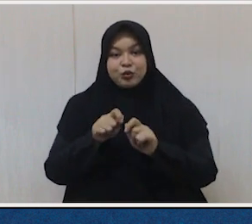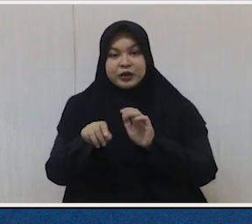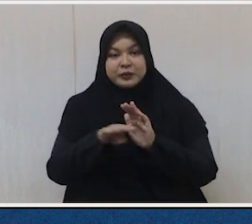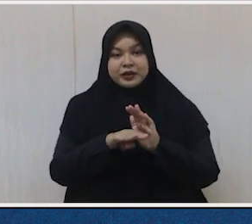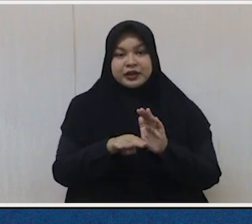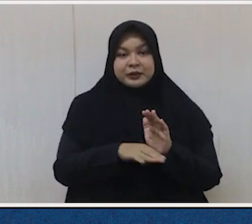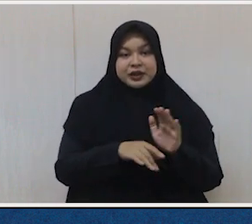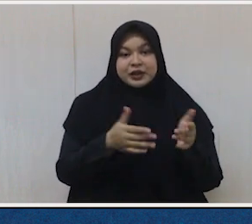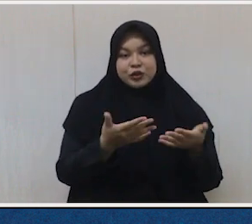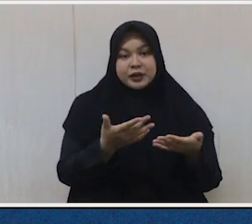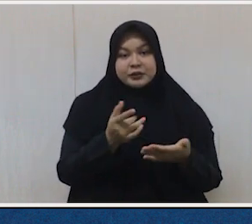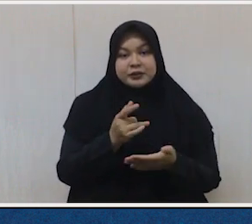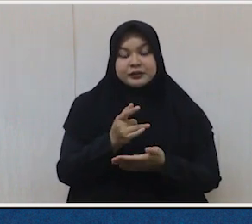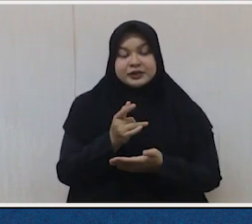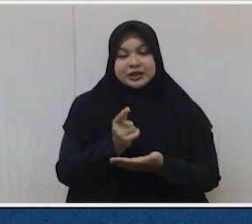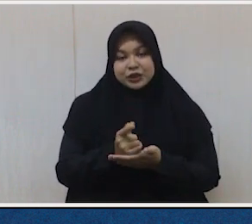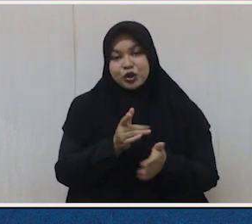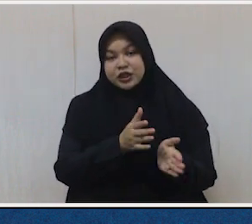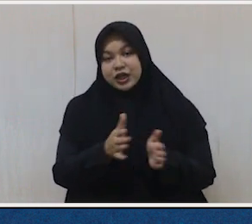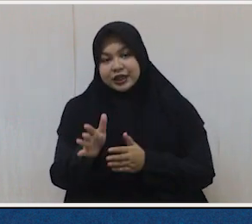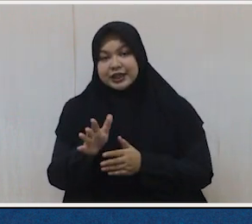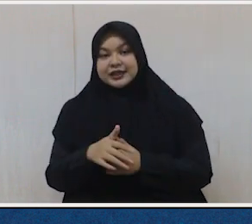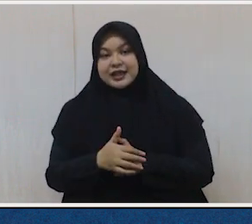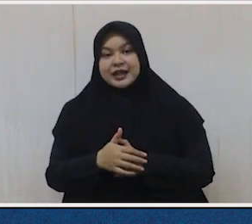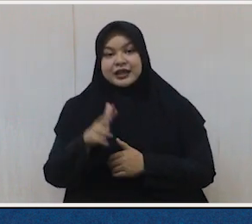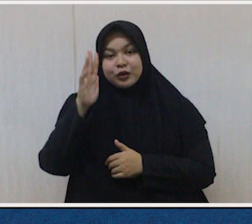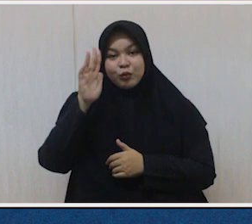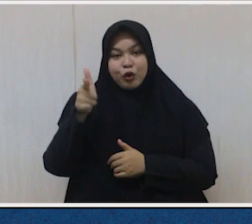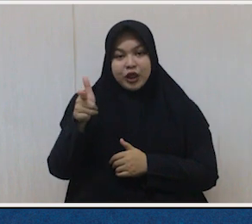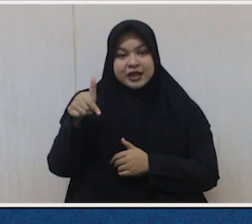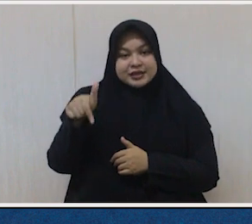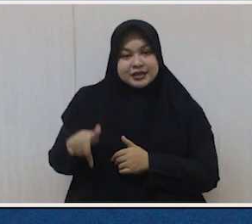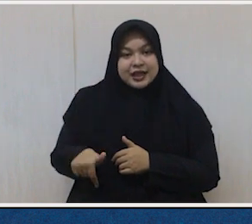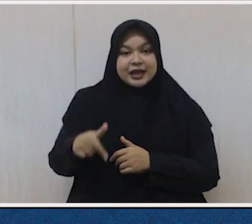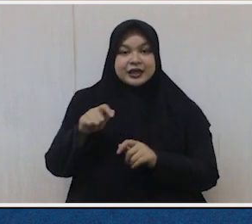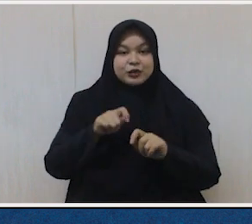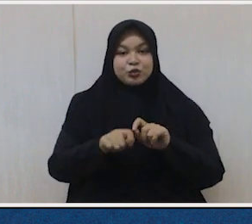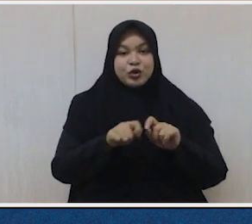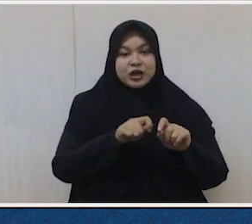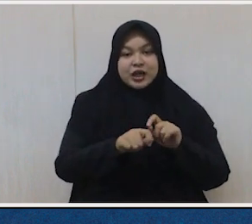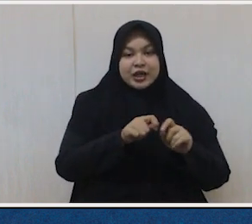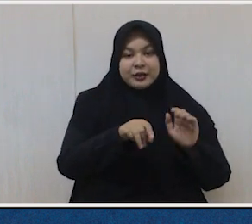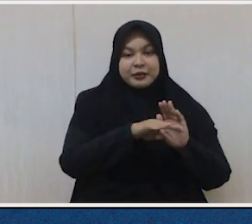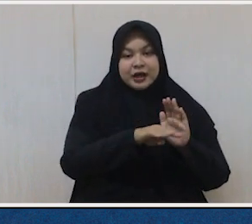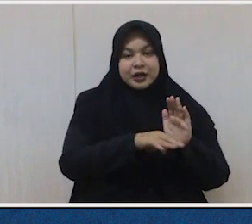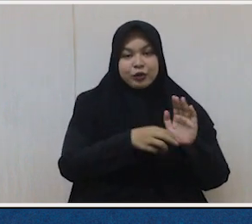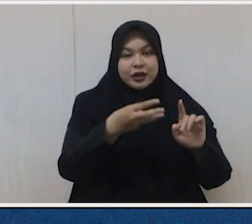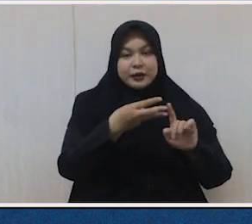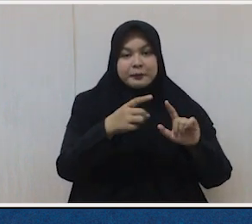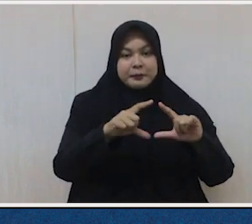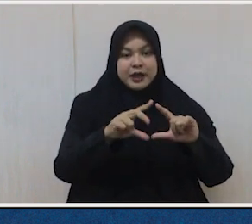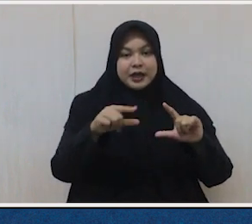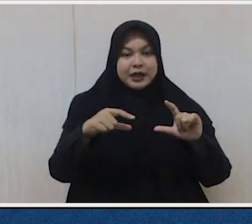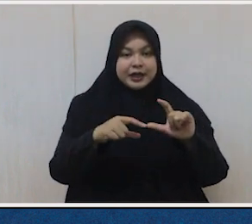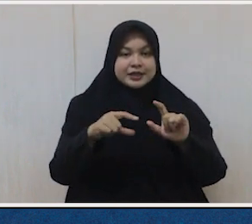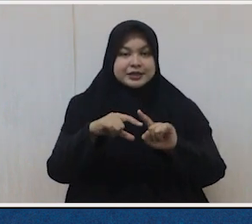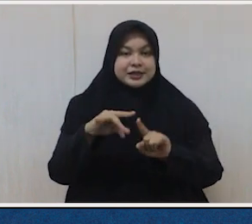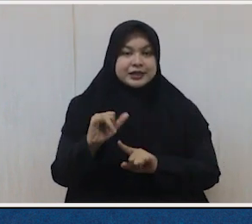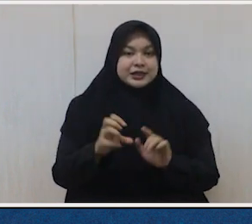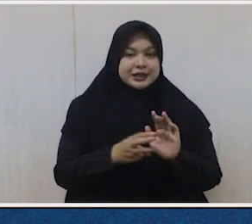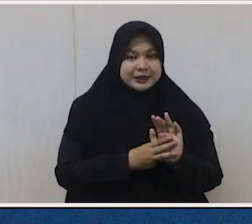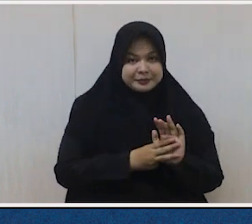pererja Mas Fai juga terlibat di dalamnya kemudian di kepolisian sudah sedang disusun ee peraturan bar es krim